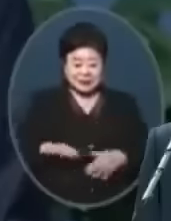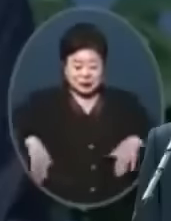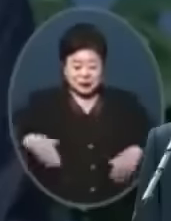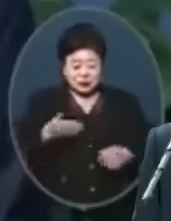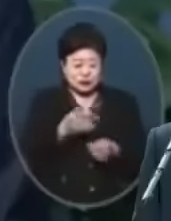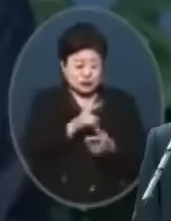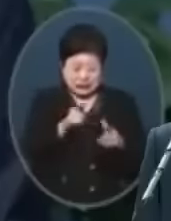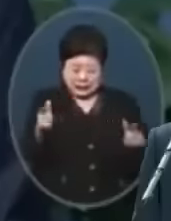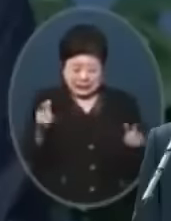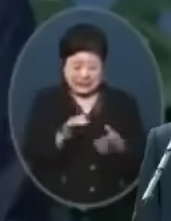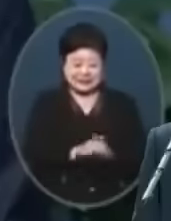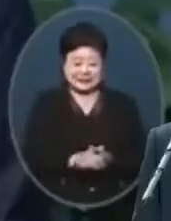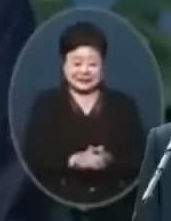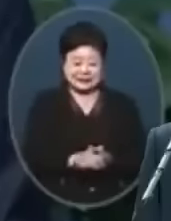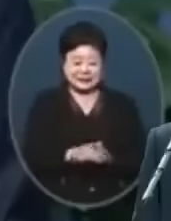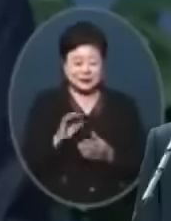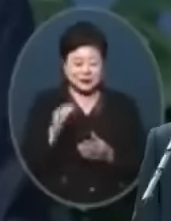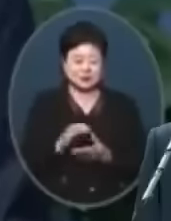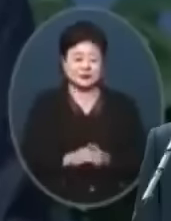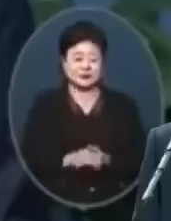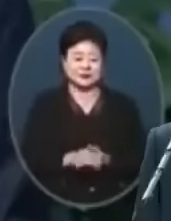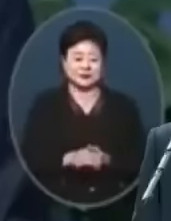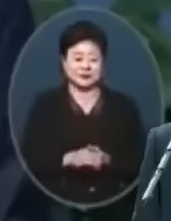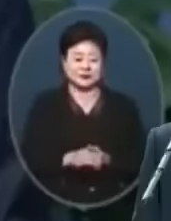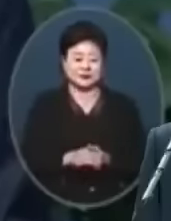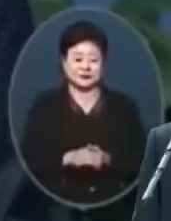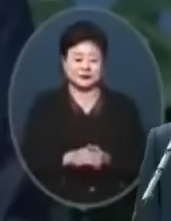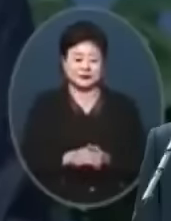빈손 들고 하지 않지 않습니까? 요 사이는